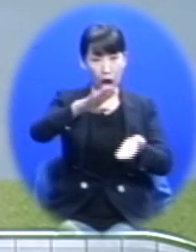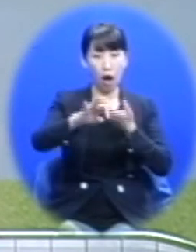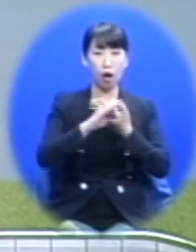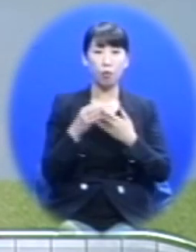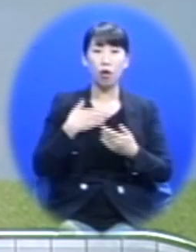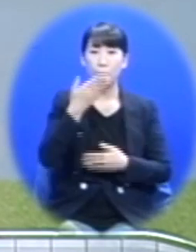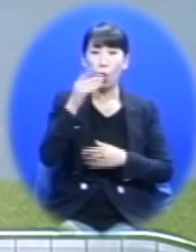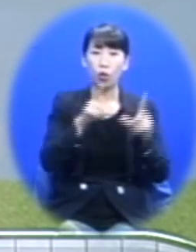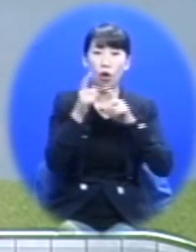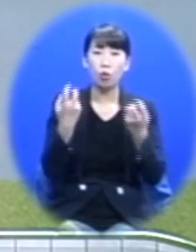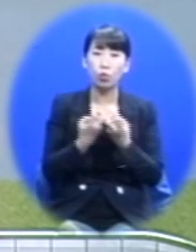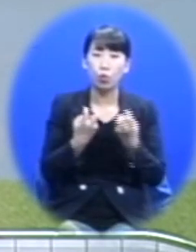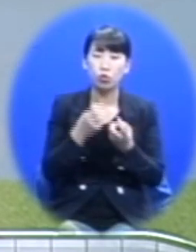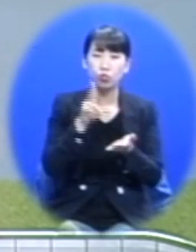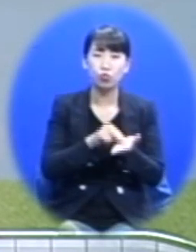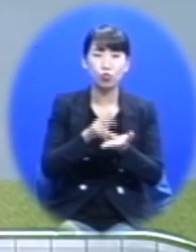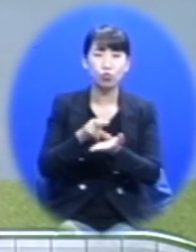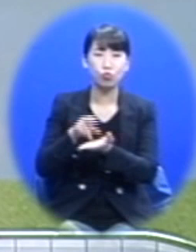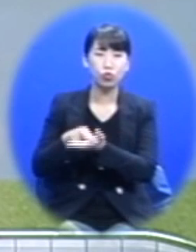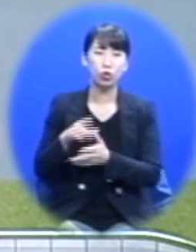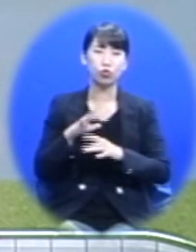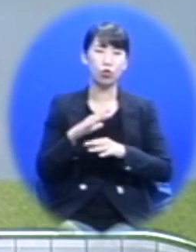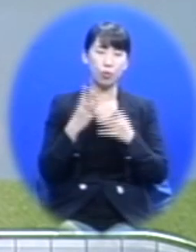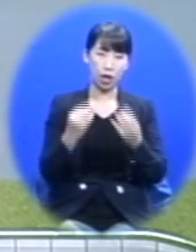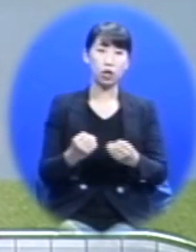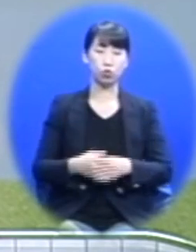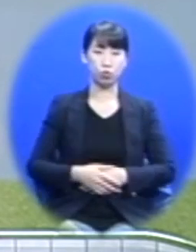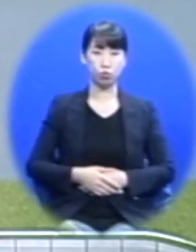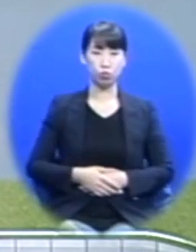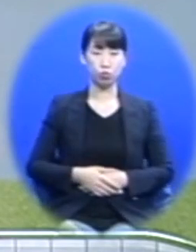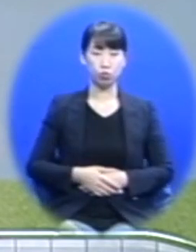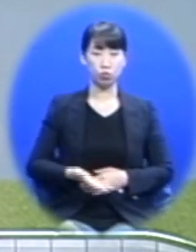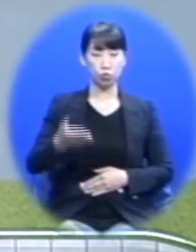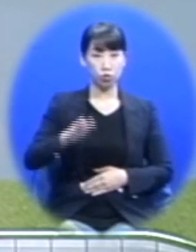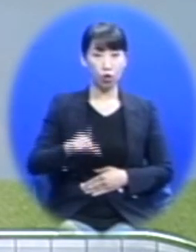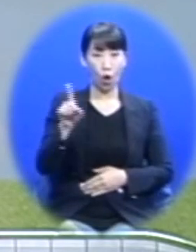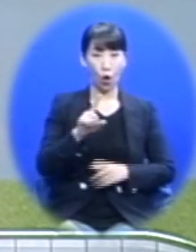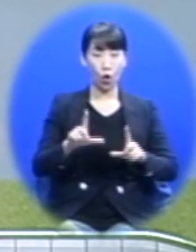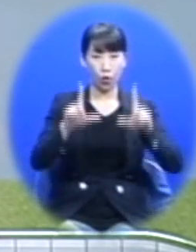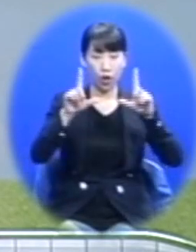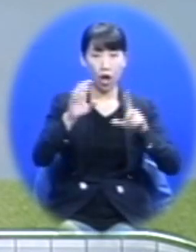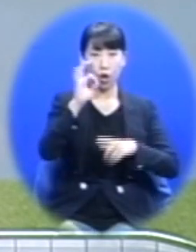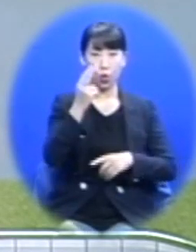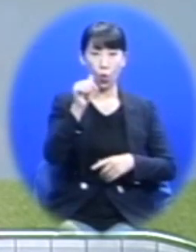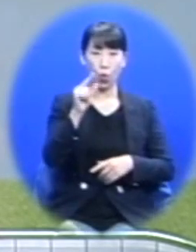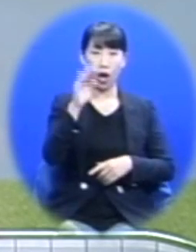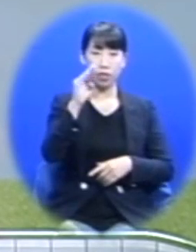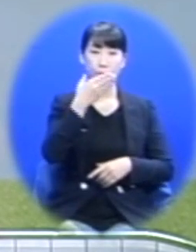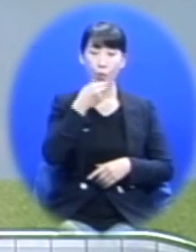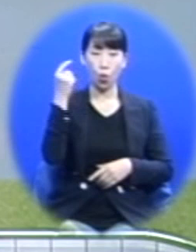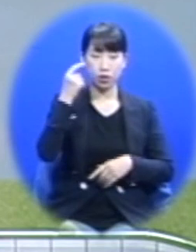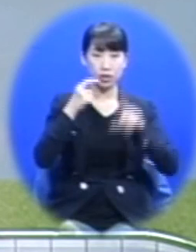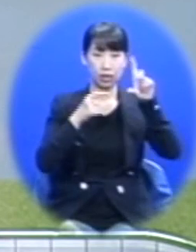사나? 그게 계속 두려웠다는 거예요. 그런데 어느 날 요한복음 15장 5절